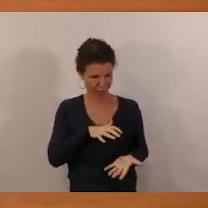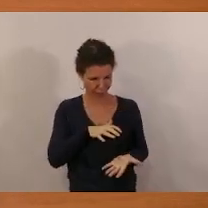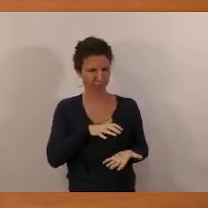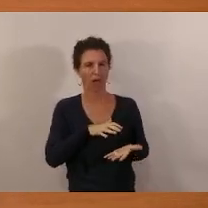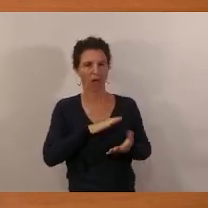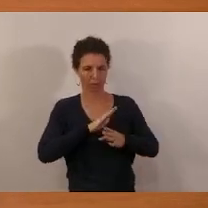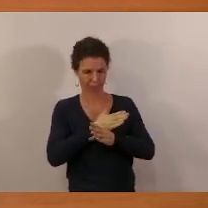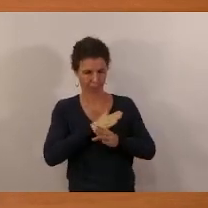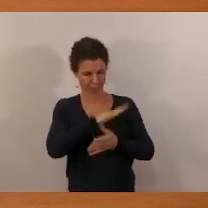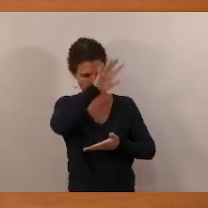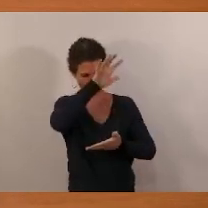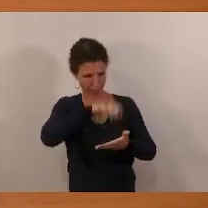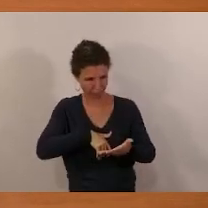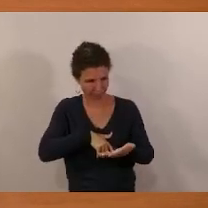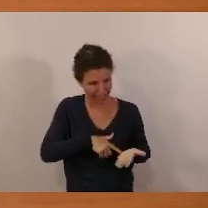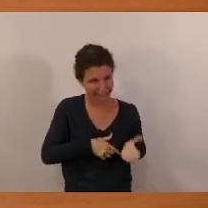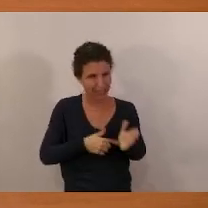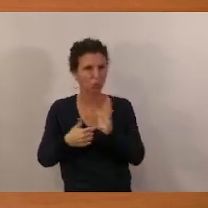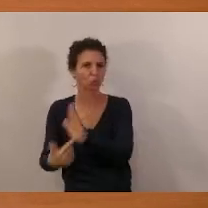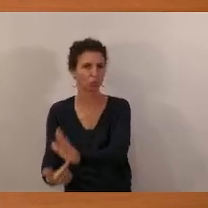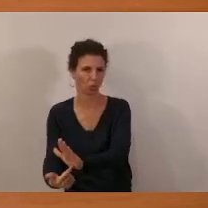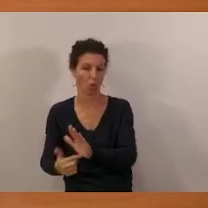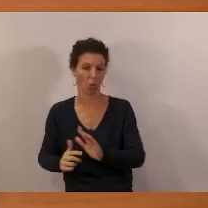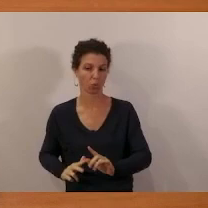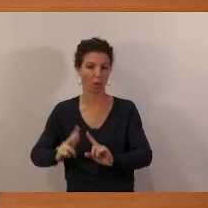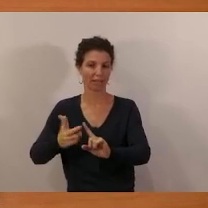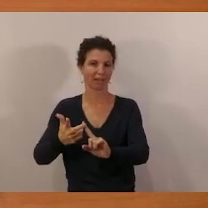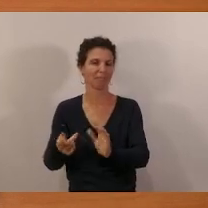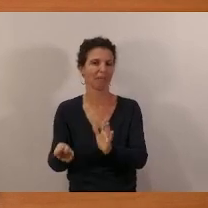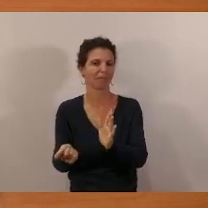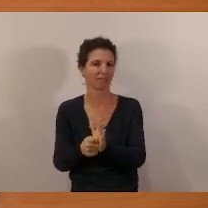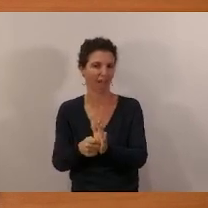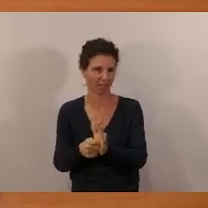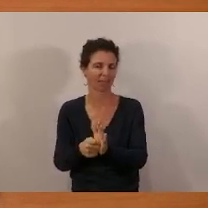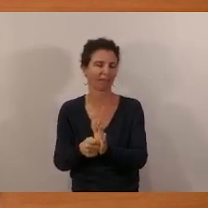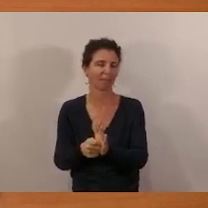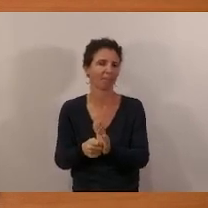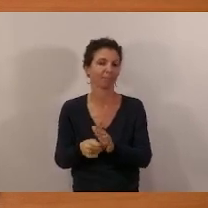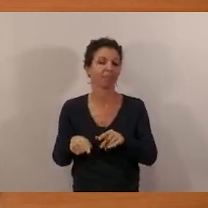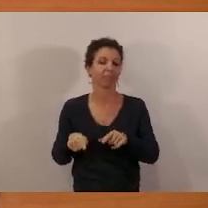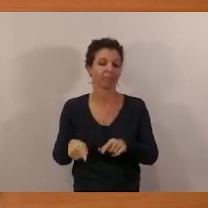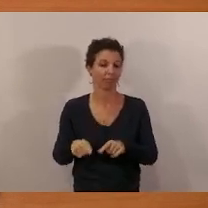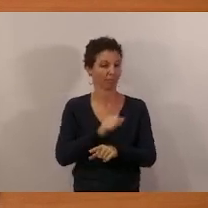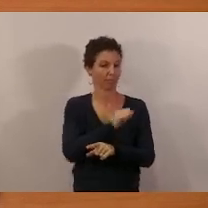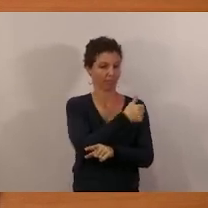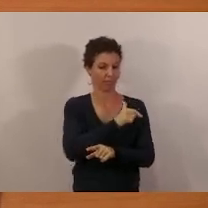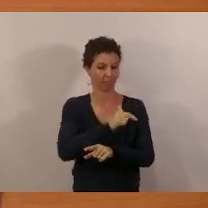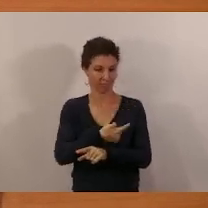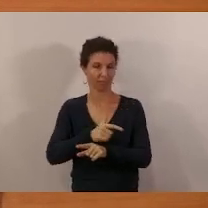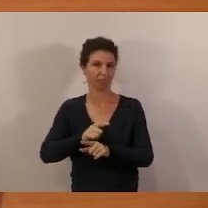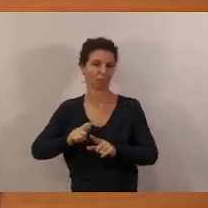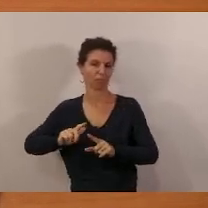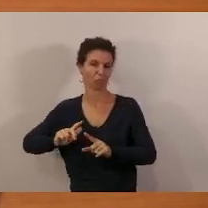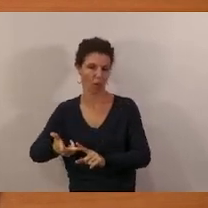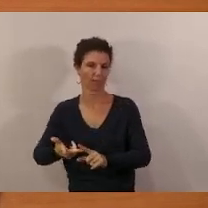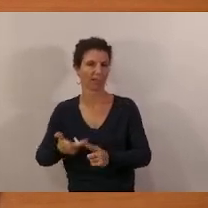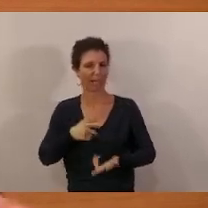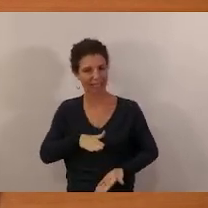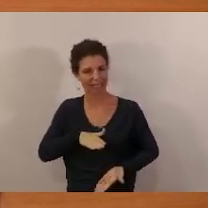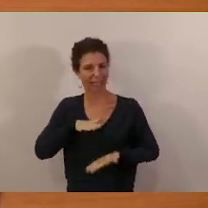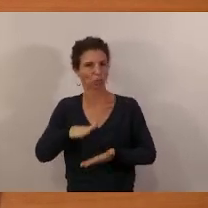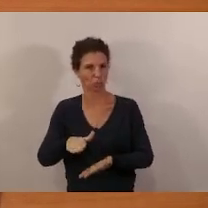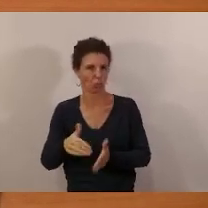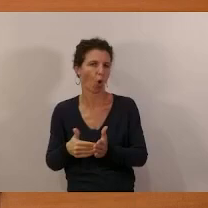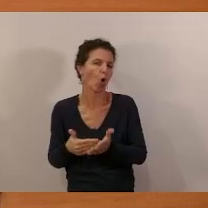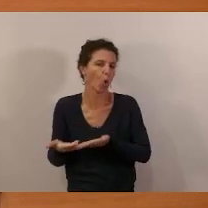c'est la troisième concertation, mais qui est en fait plus une restitution suite à ces deux premières concertations. Voilà comment ça se passe sur